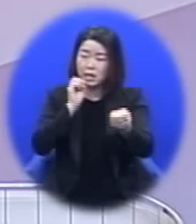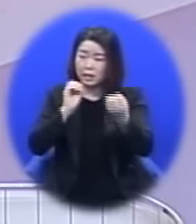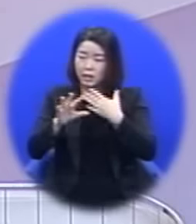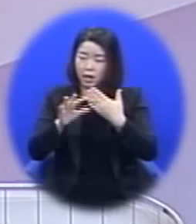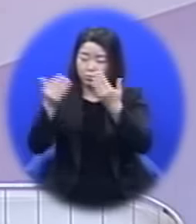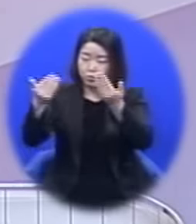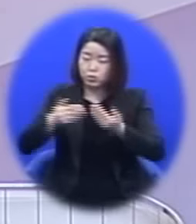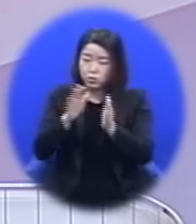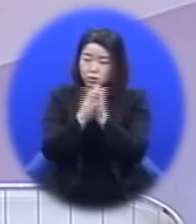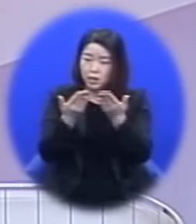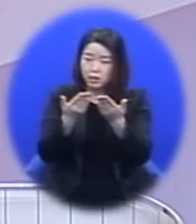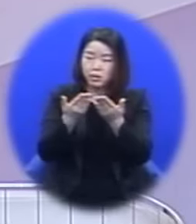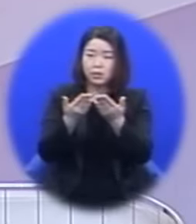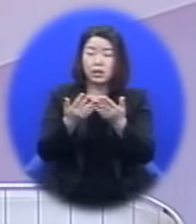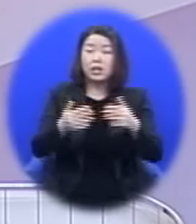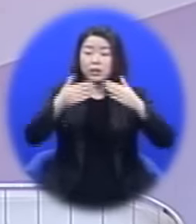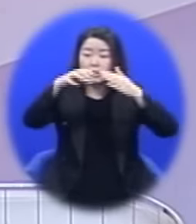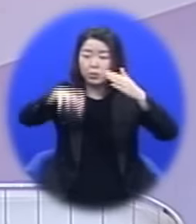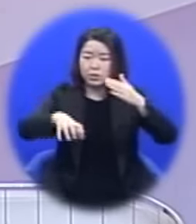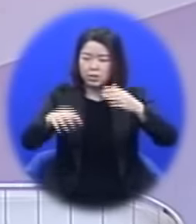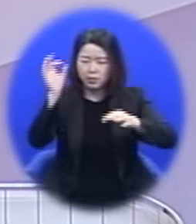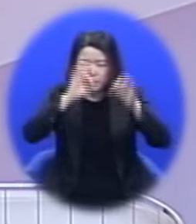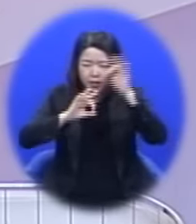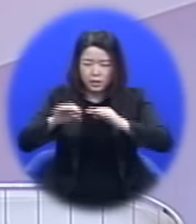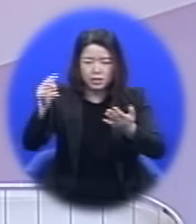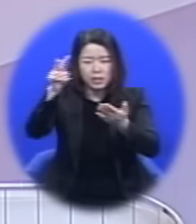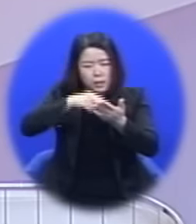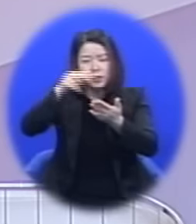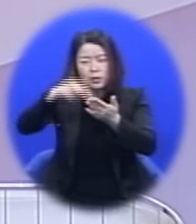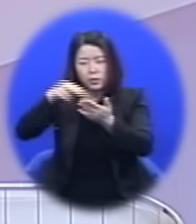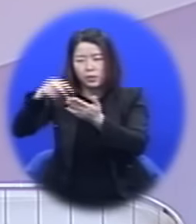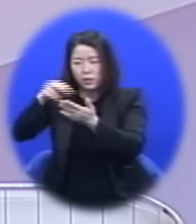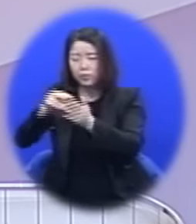책을 그는 도서관에서 찾아서 읽고 또 읽었습니다.